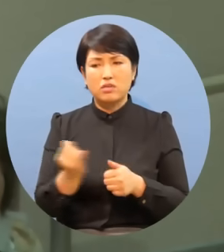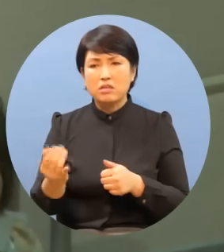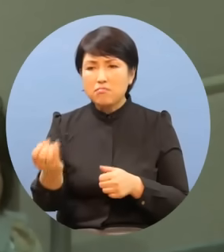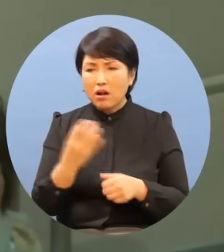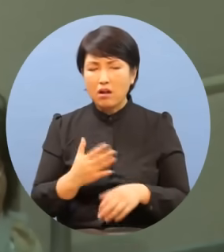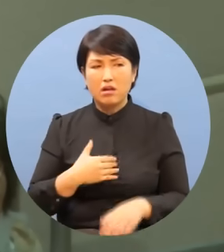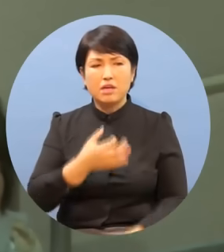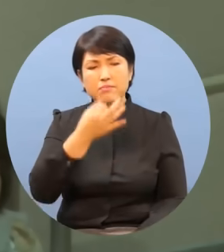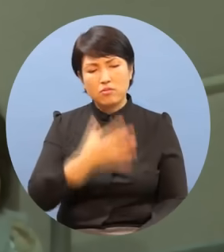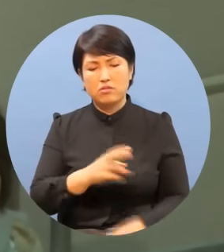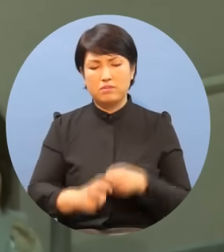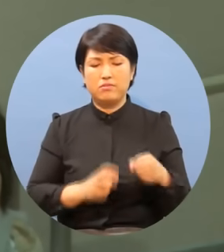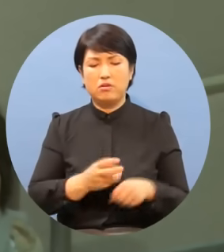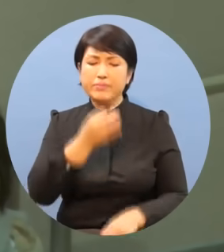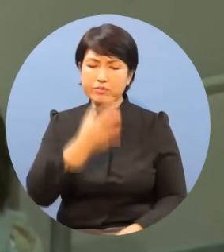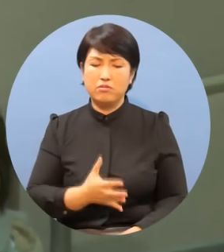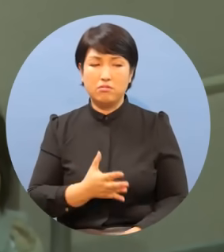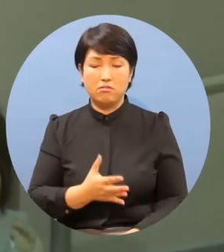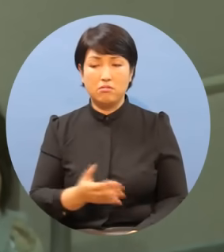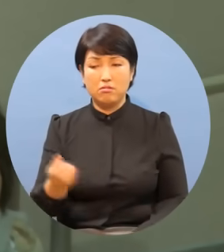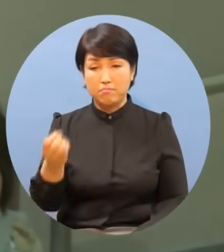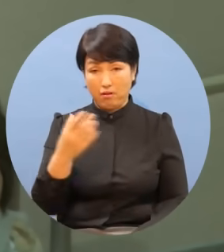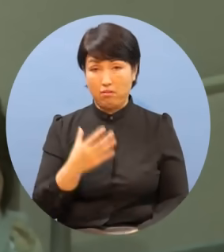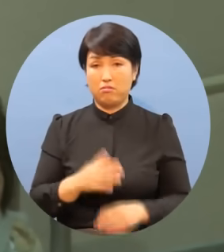힘들었다라고 얘기를 하더라고요. 네. 그래서